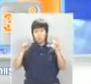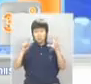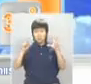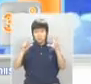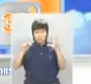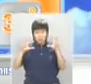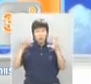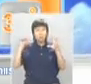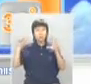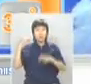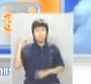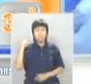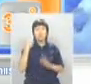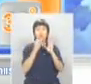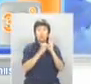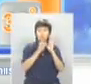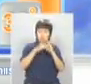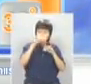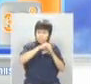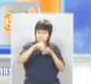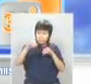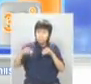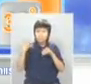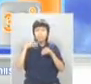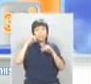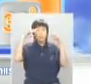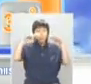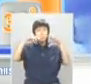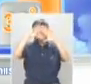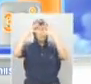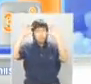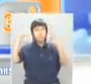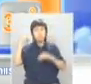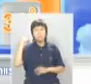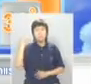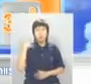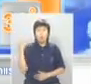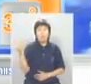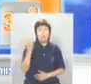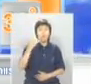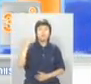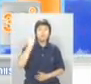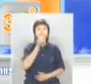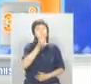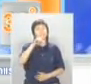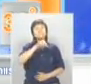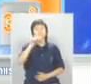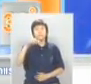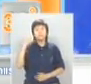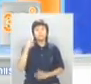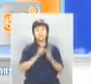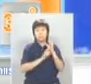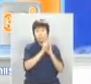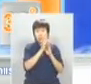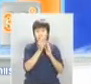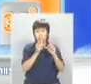และปริมนทนมเมกเป็ส่วนมากและมฝนฟาขนองกระจาย 140 ของพ้นที่กัมลมกระโคแรงในบางพืนที่อ่หัภูมเฉลยระ